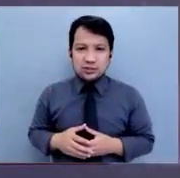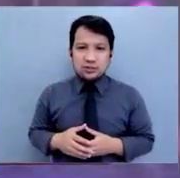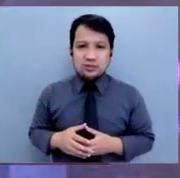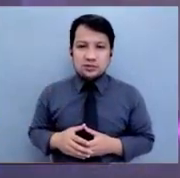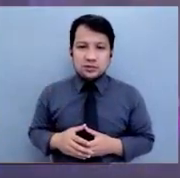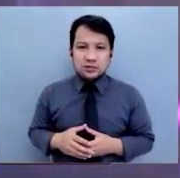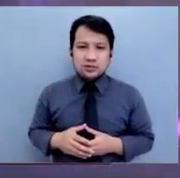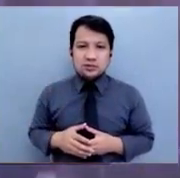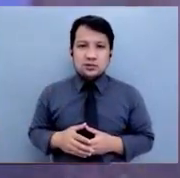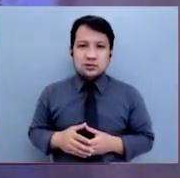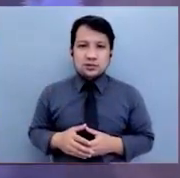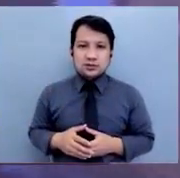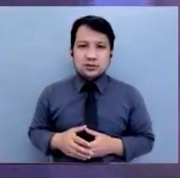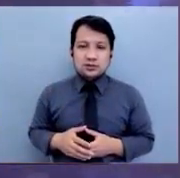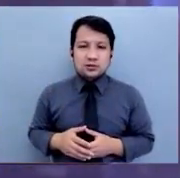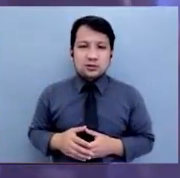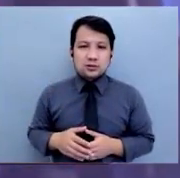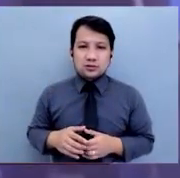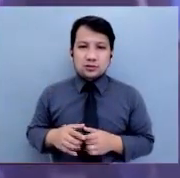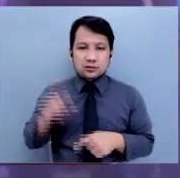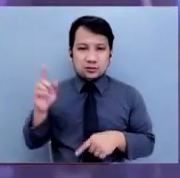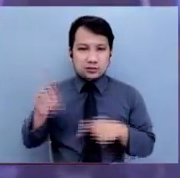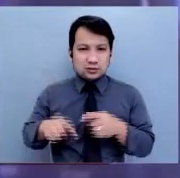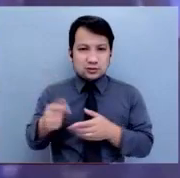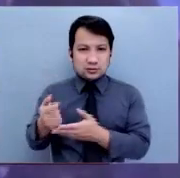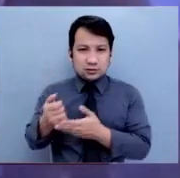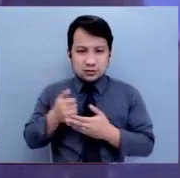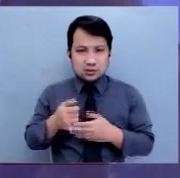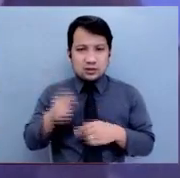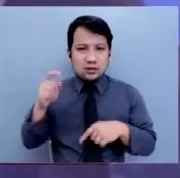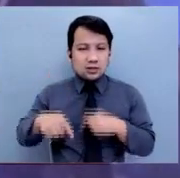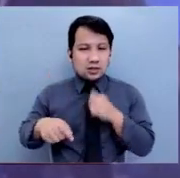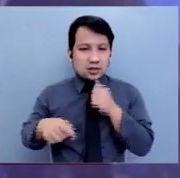Hindi niyo kami iniwan.